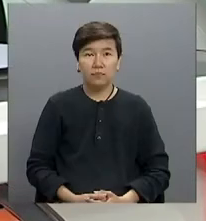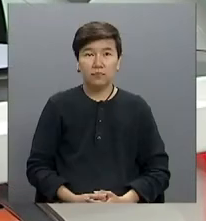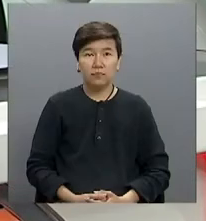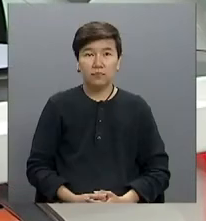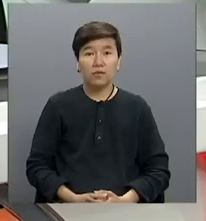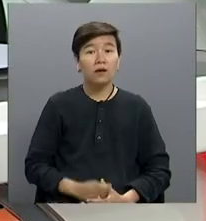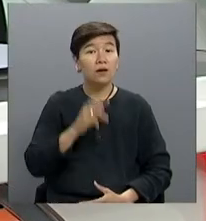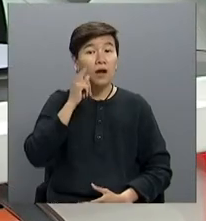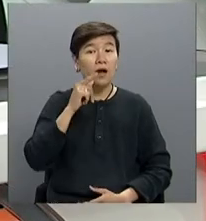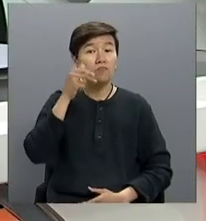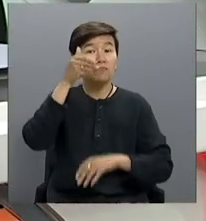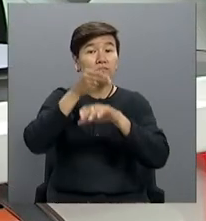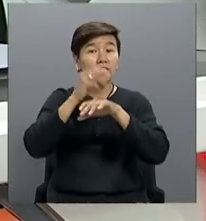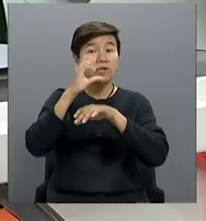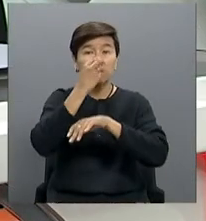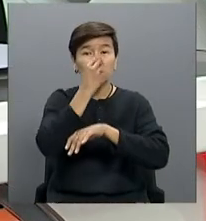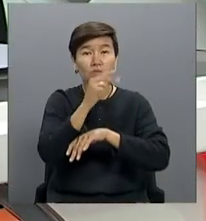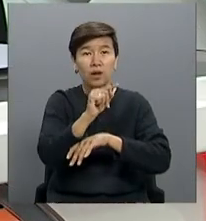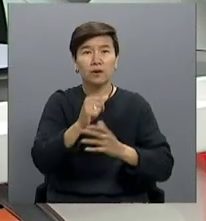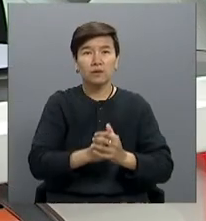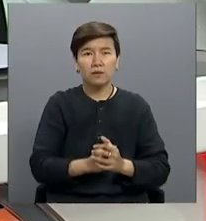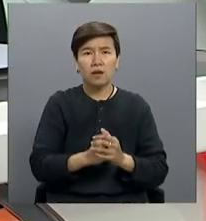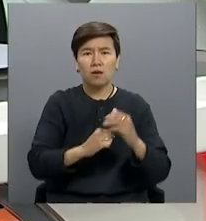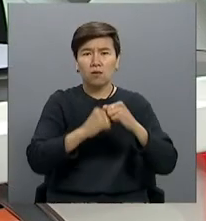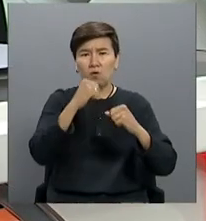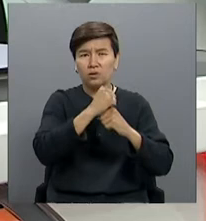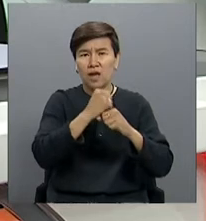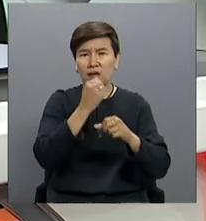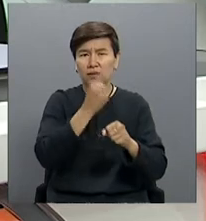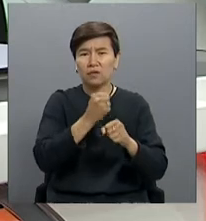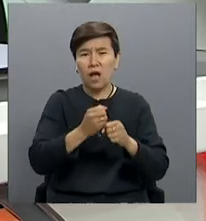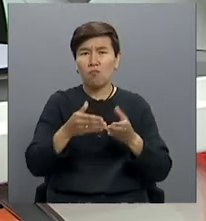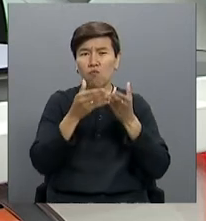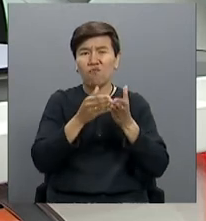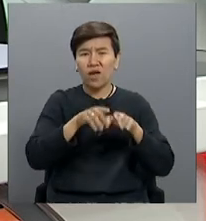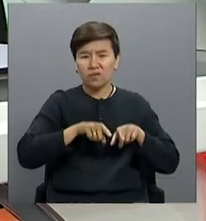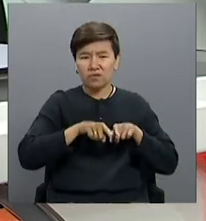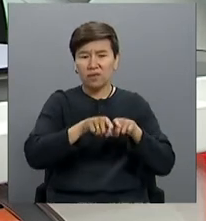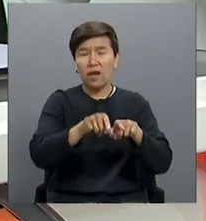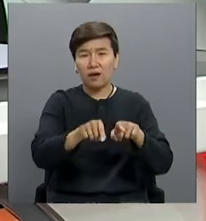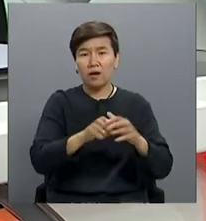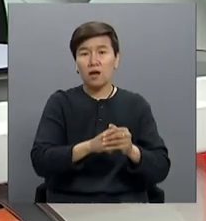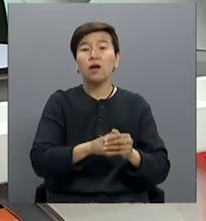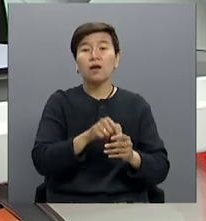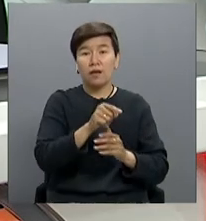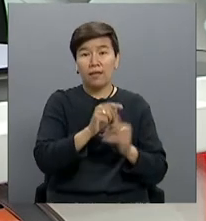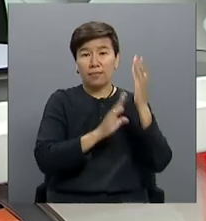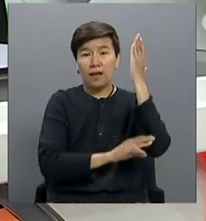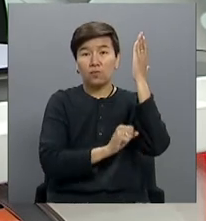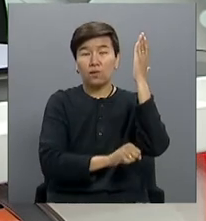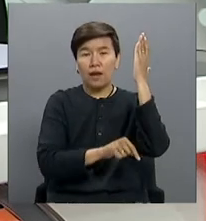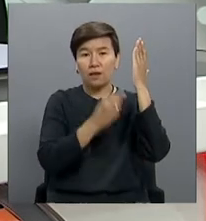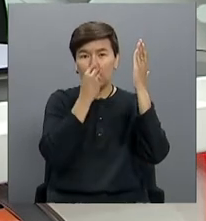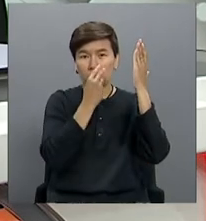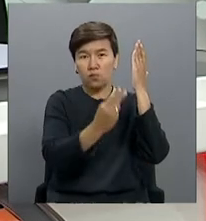นักข่าวพลเมืองวันนี้ไปติดตามความเห็นเรื่องการดำเนินการก่อสร้างรถไฟรางคู่ของคนในชุมชนวัดควรมีดอำเภอจนะจังหวัดสงขลาติดตามจ